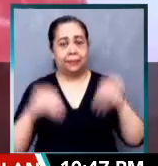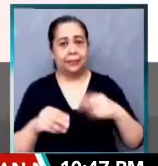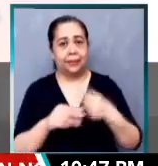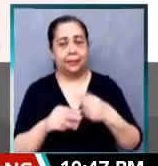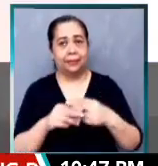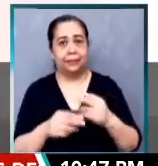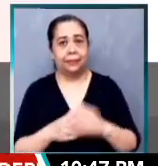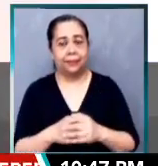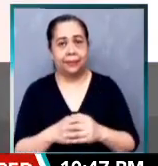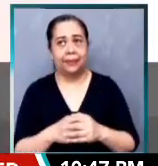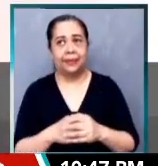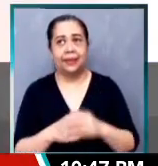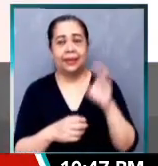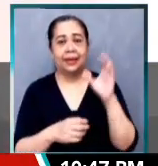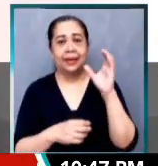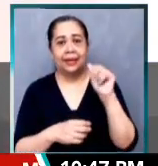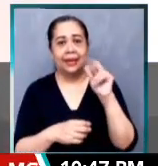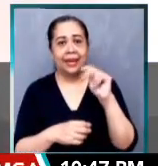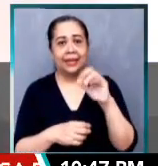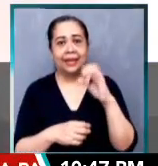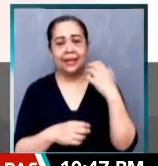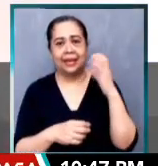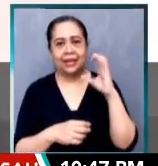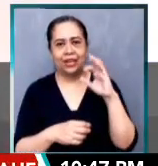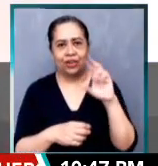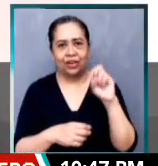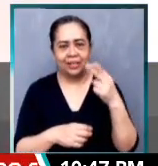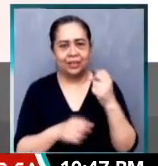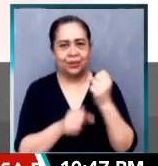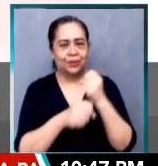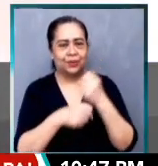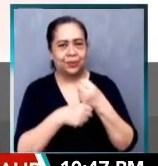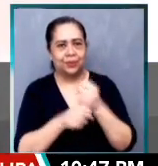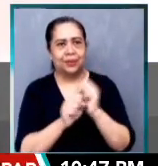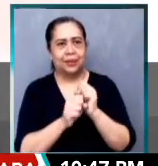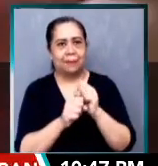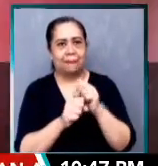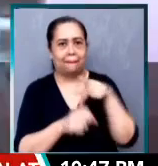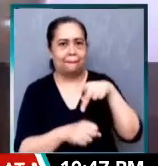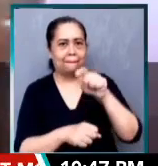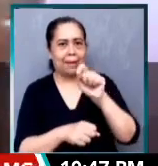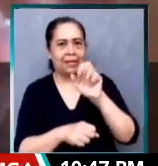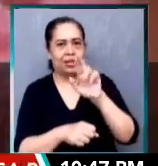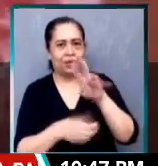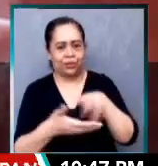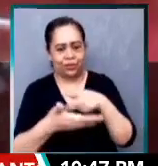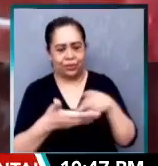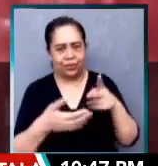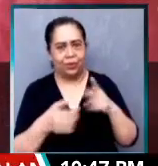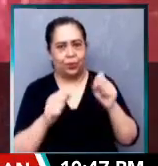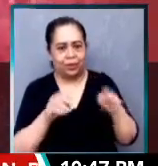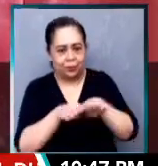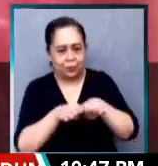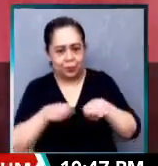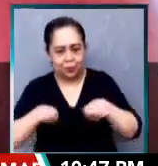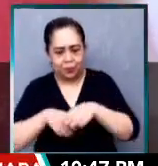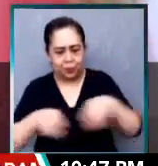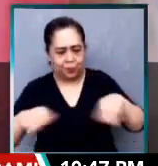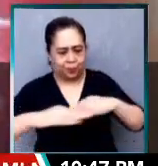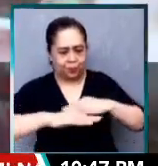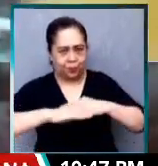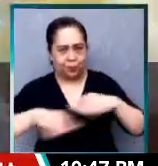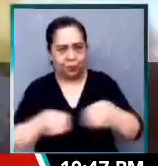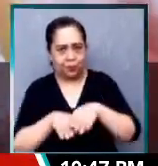Crush. Magagawa kami ng pattern, nagtapos pagdidikit-dikitin po ng ganito, tapos lalagyan po